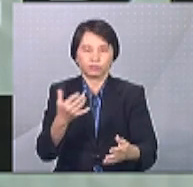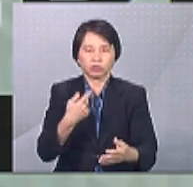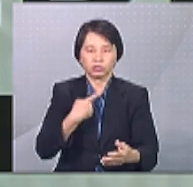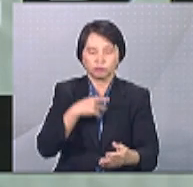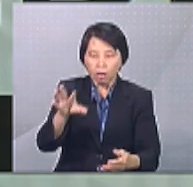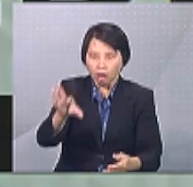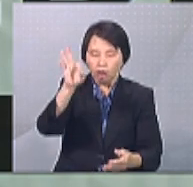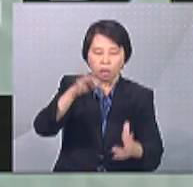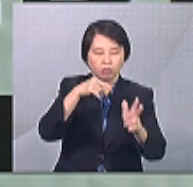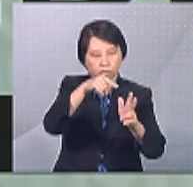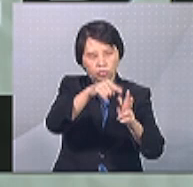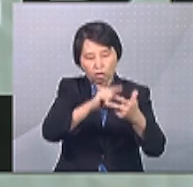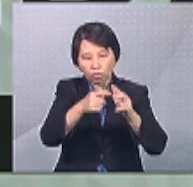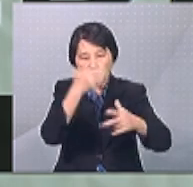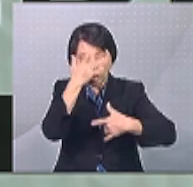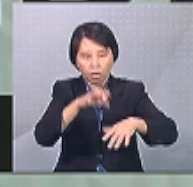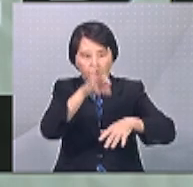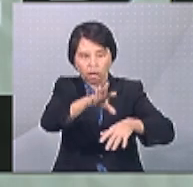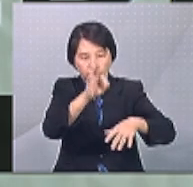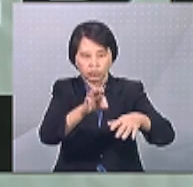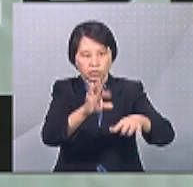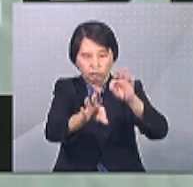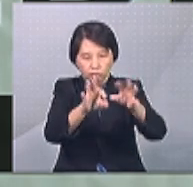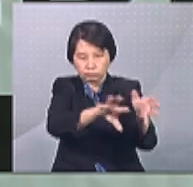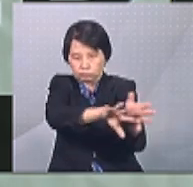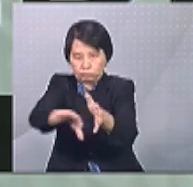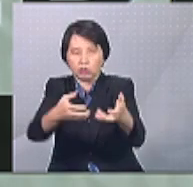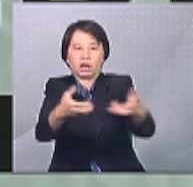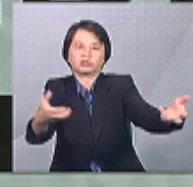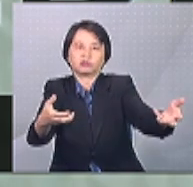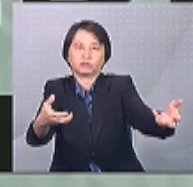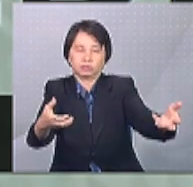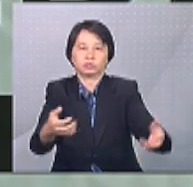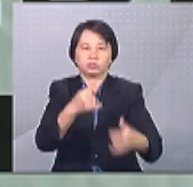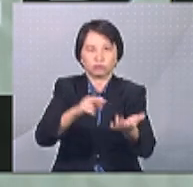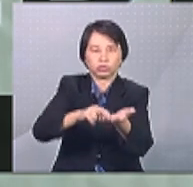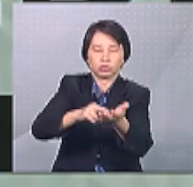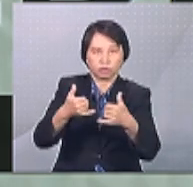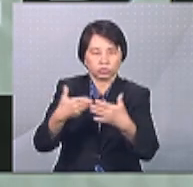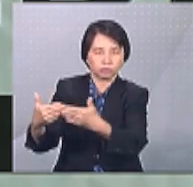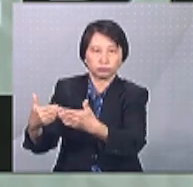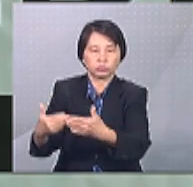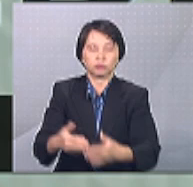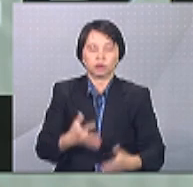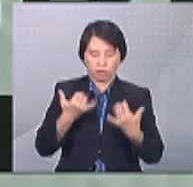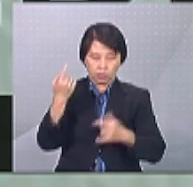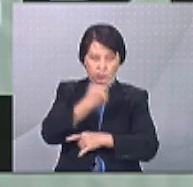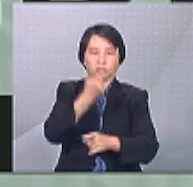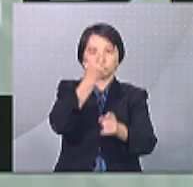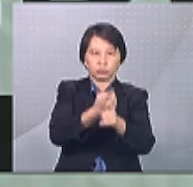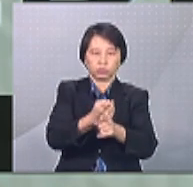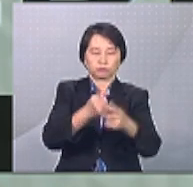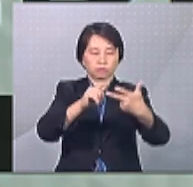mengesan mereka dan juga kita telah asingkan mereka untuk rawatan seterusnya. Lepas tu memang betul hari ini ada 8